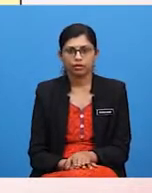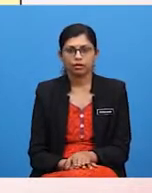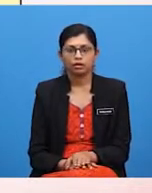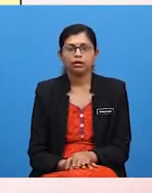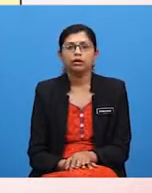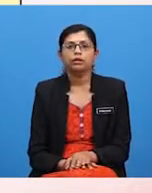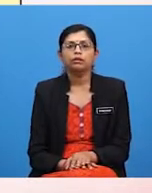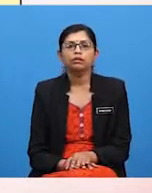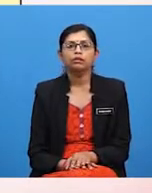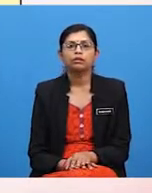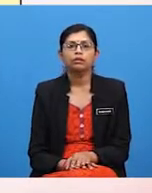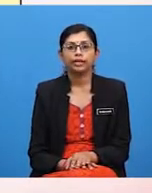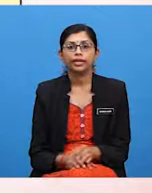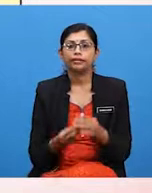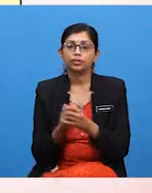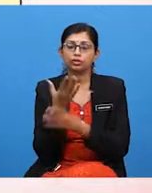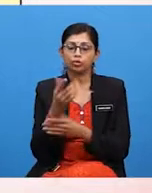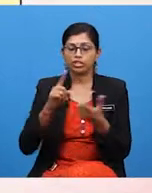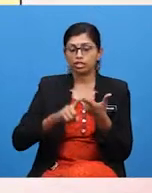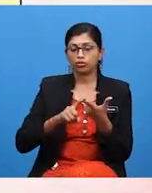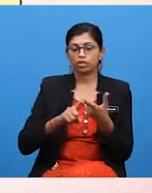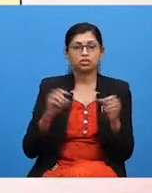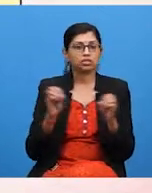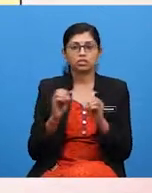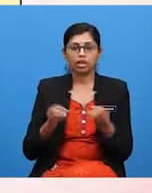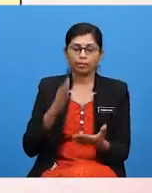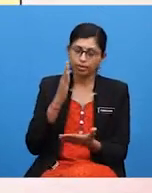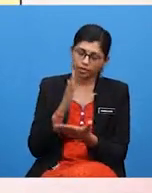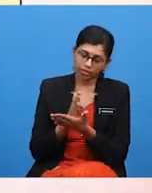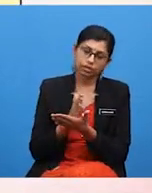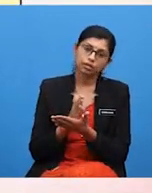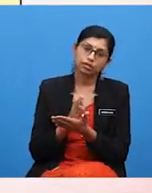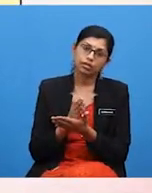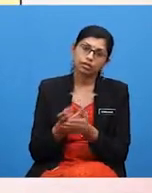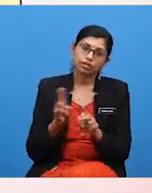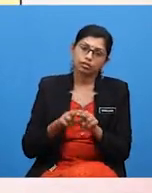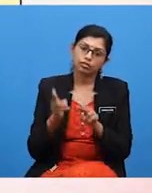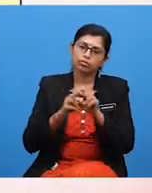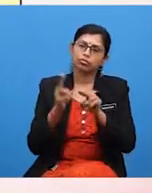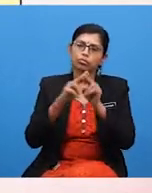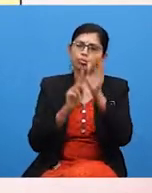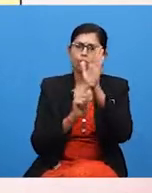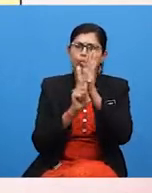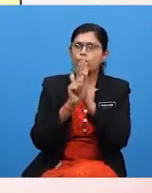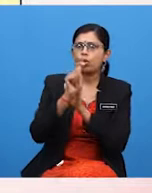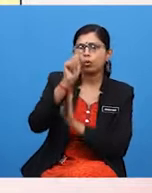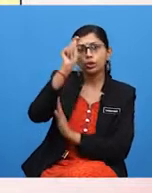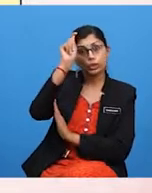tidak berhenti dan tumbuhan biasanya sangat tinggi,